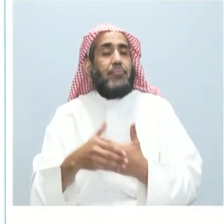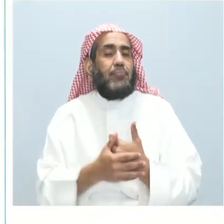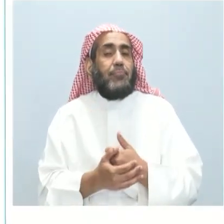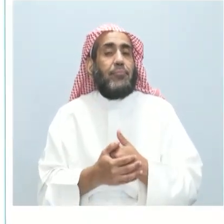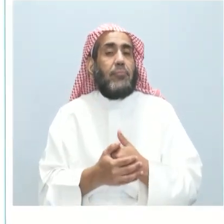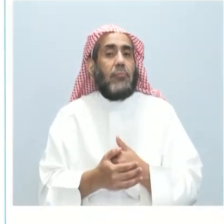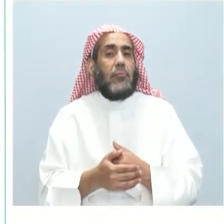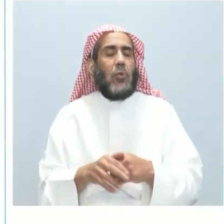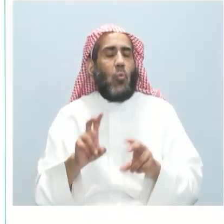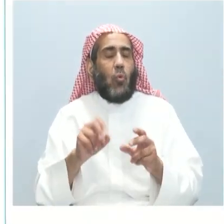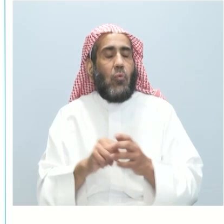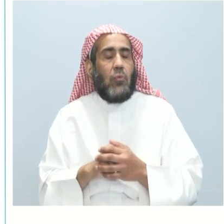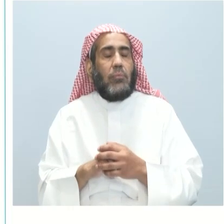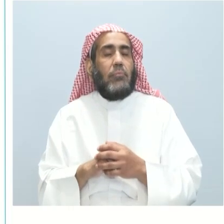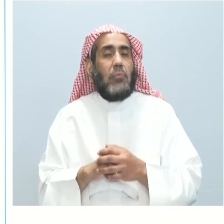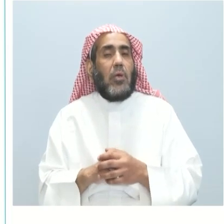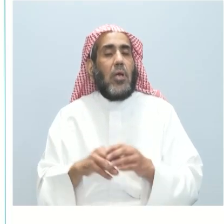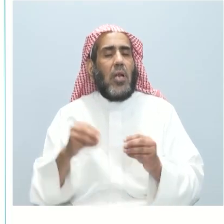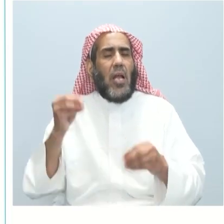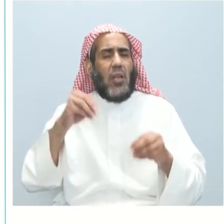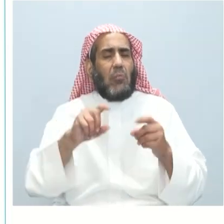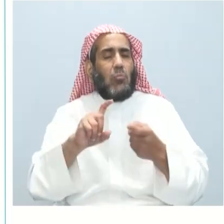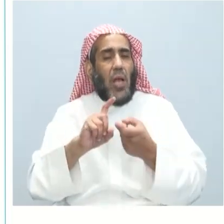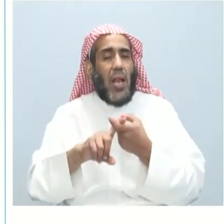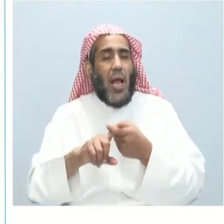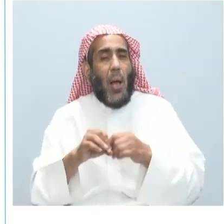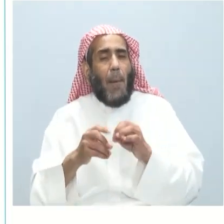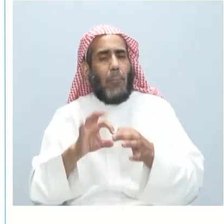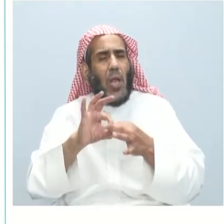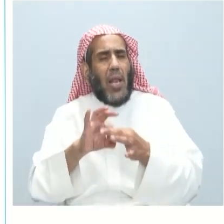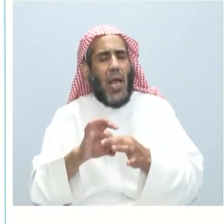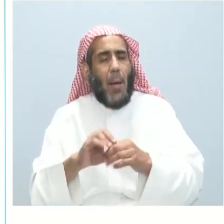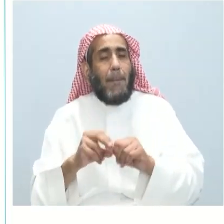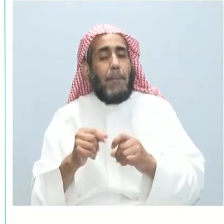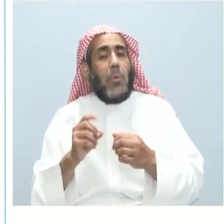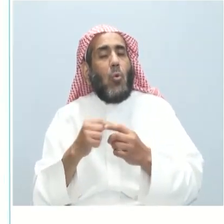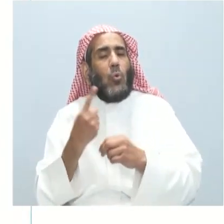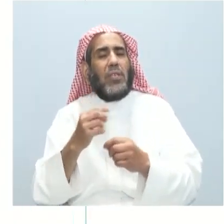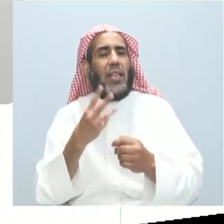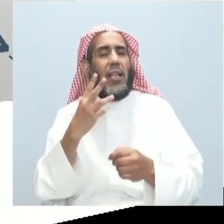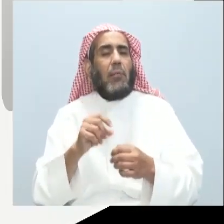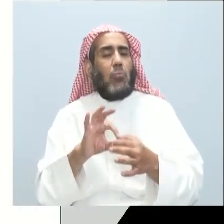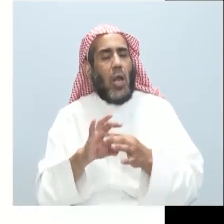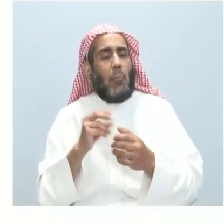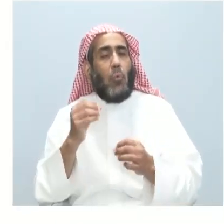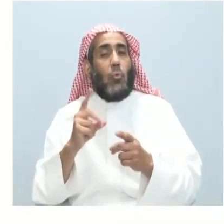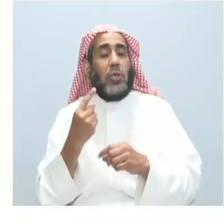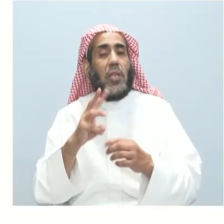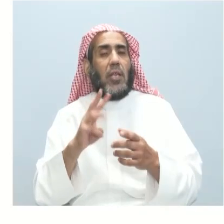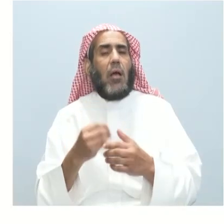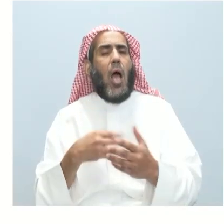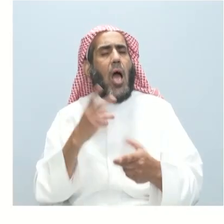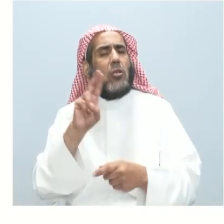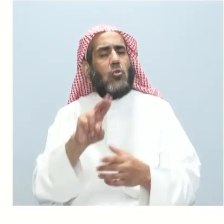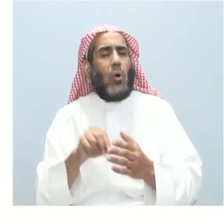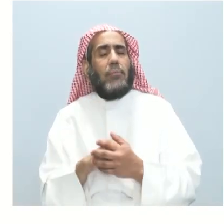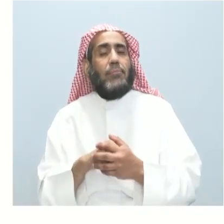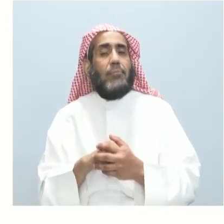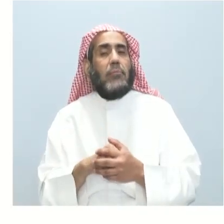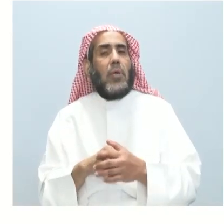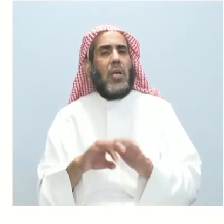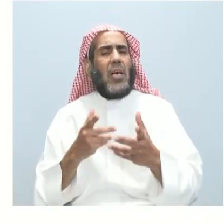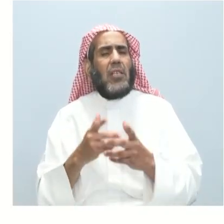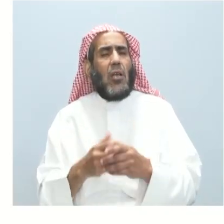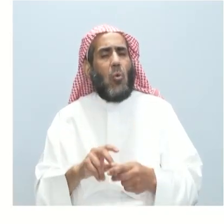الى الوقوف على اثراءات متعلقه بالوحده الثالثه نبدا على مع هذا السؤال قد